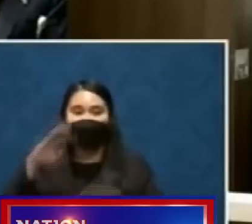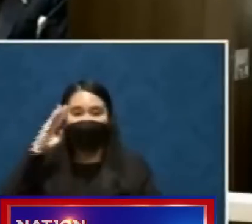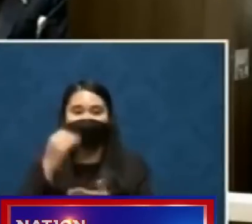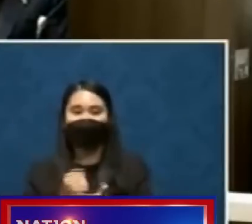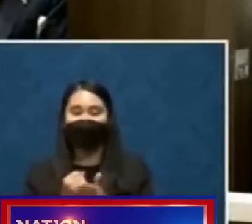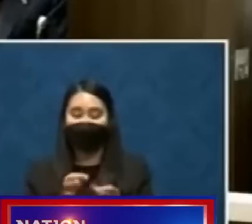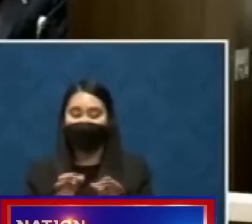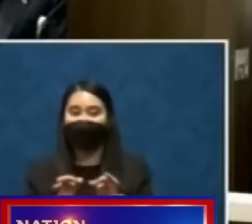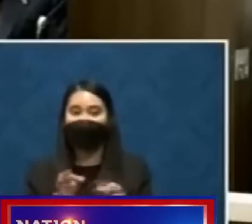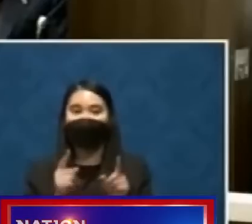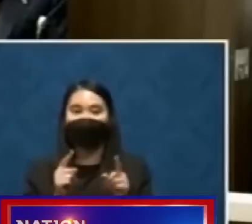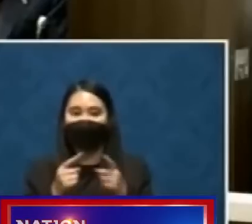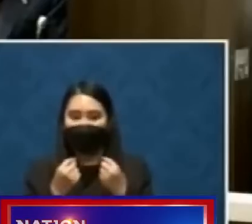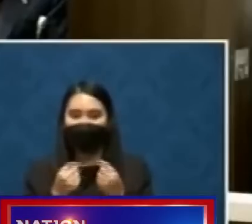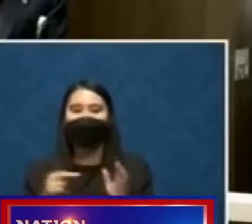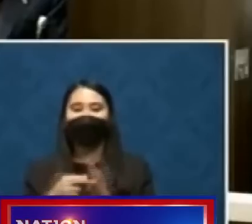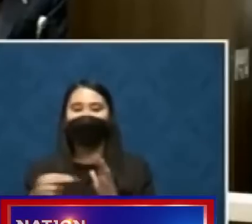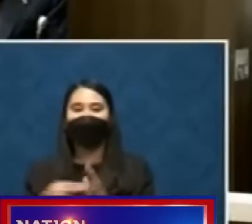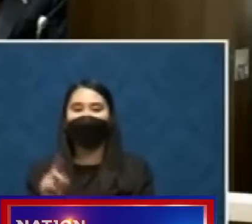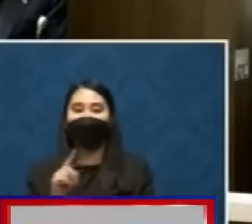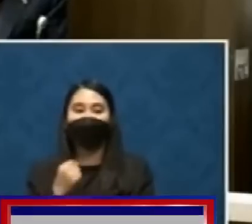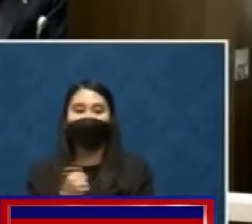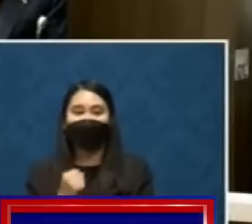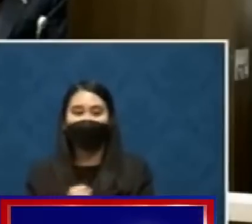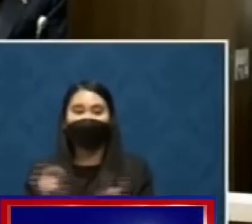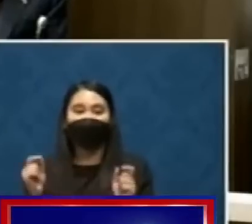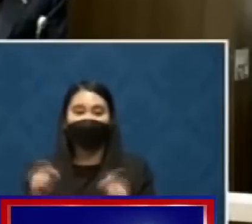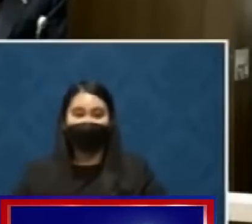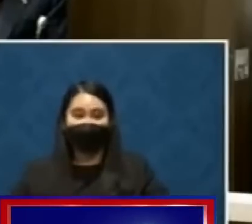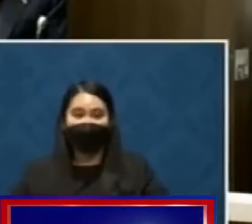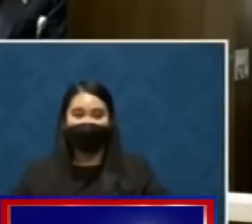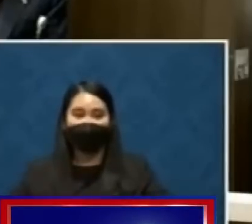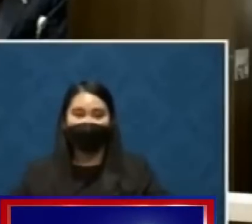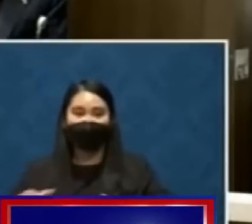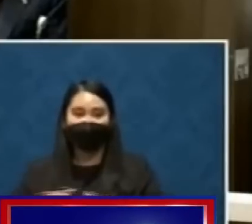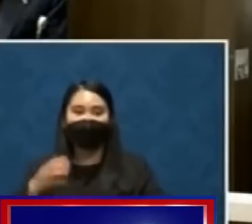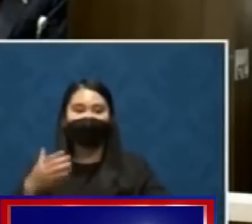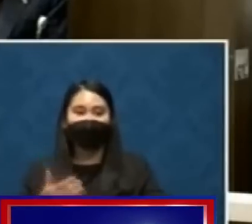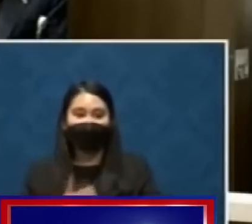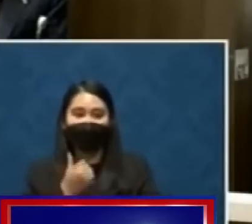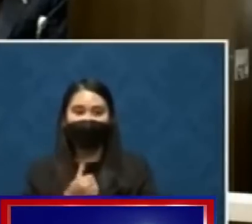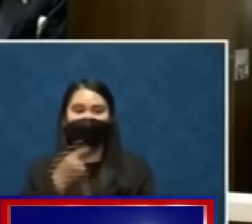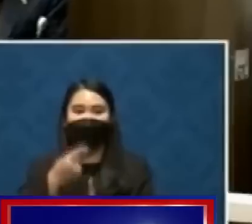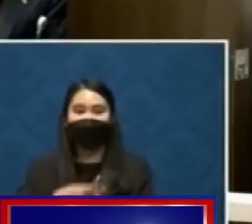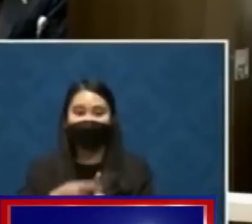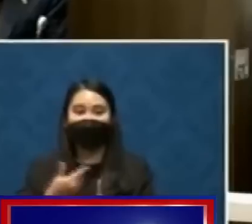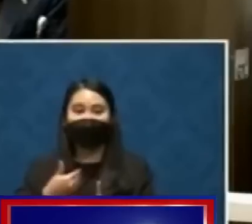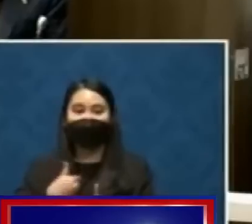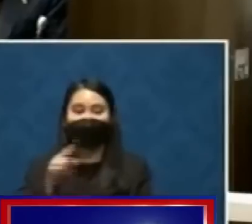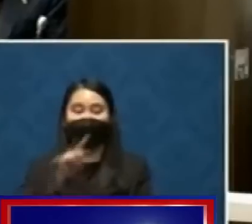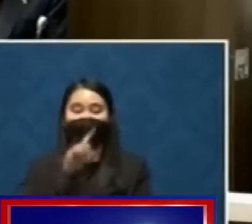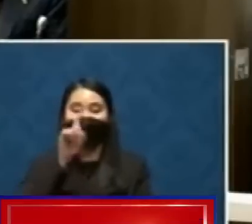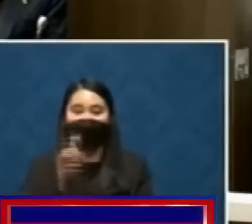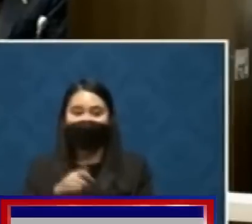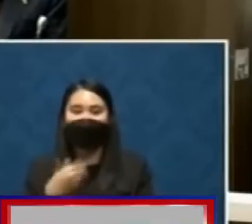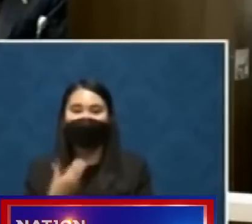ชี้แจงมาด้วยครับว่าได้มีการทำสัญญาให้พรรครวมไทยสร้างชาติเช่าที่ดินและตึกตรงนี้หรือไม่รา